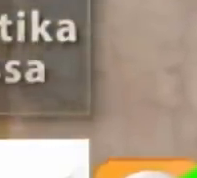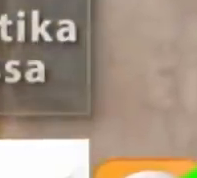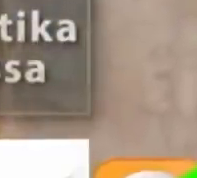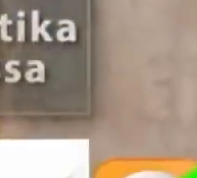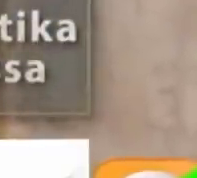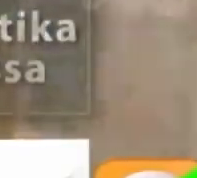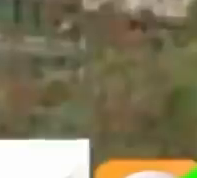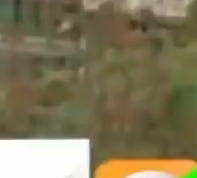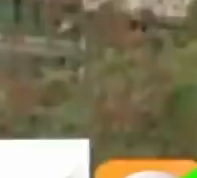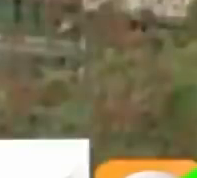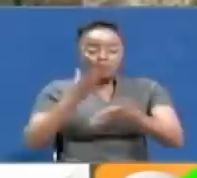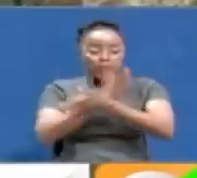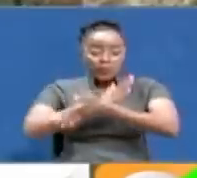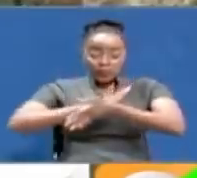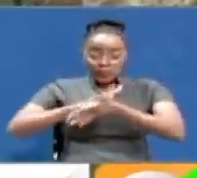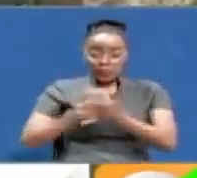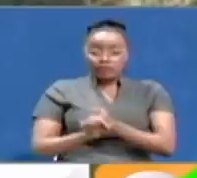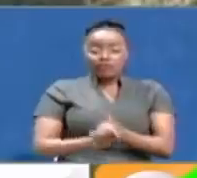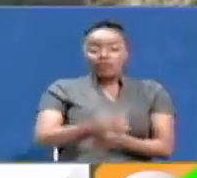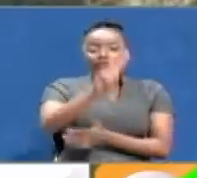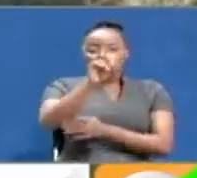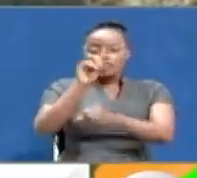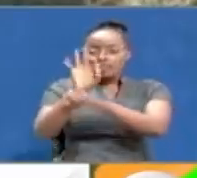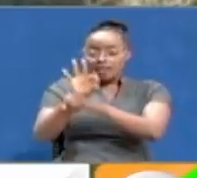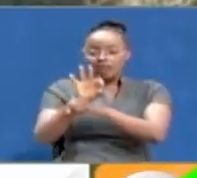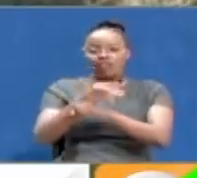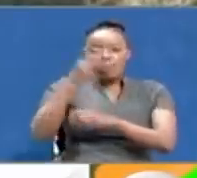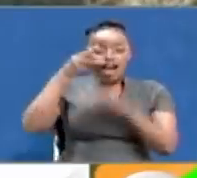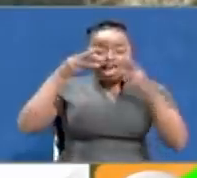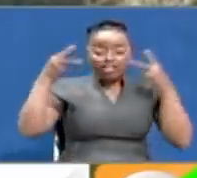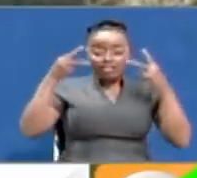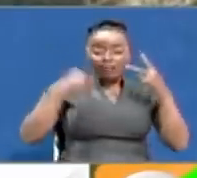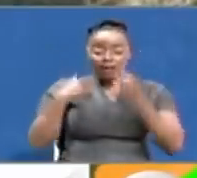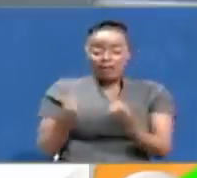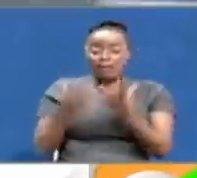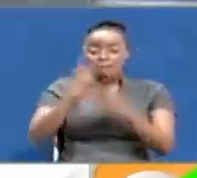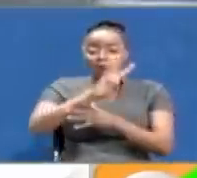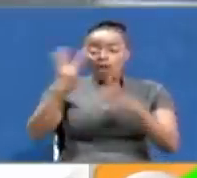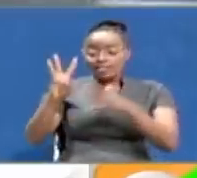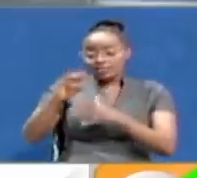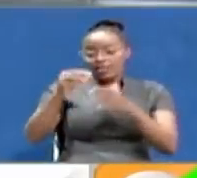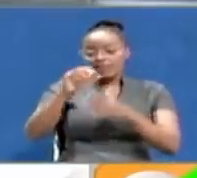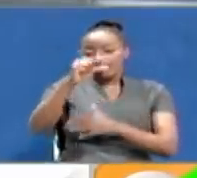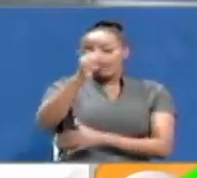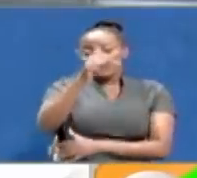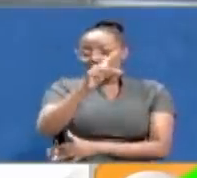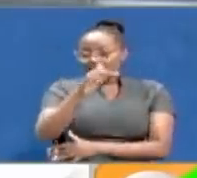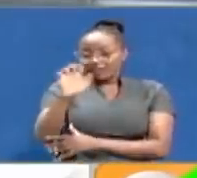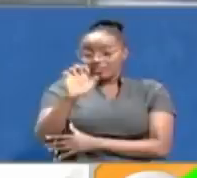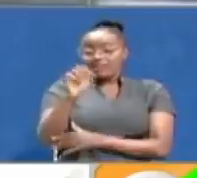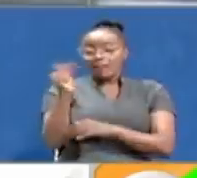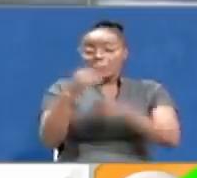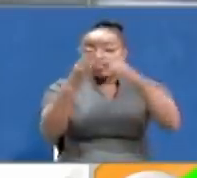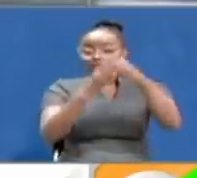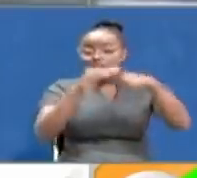wengine 50 kujeruhiwa. Mwaka 2013, kundi la Al-Shabaab lilivamia jumba la Westgate tarehe 13 mwezi Septemba